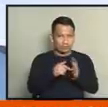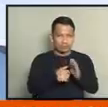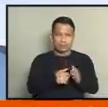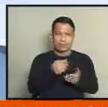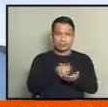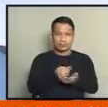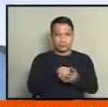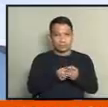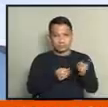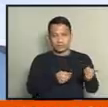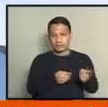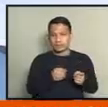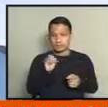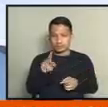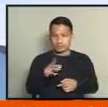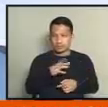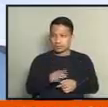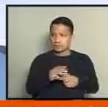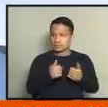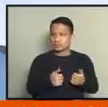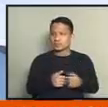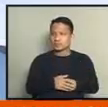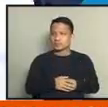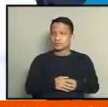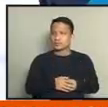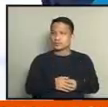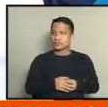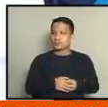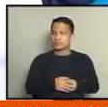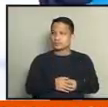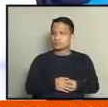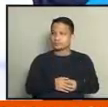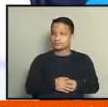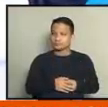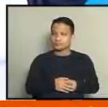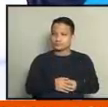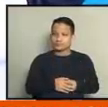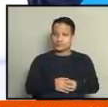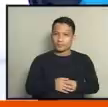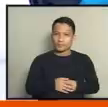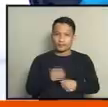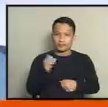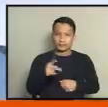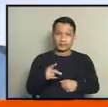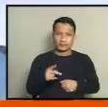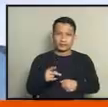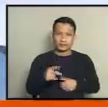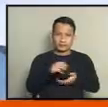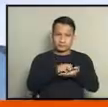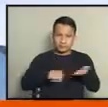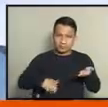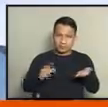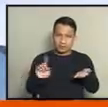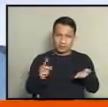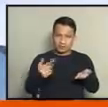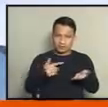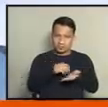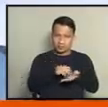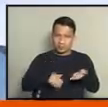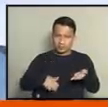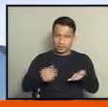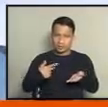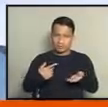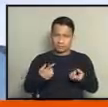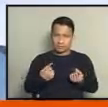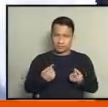na nawala sa iyo. Okay? Sa iyo, 4 months, may computation naman yung dole. Okay. Meron ba mga binawa sa iyo? Deduction?